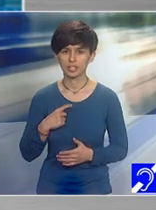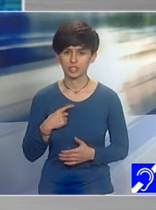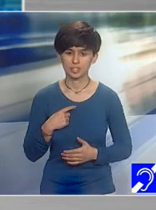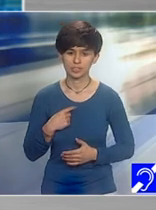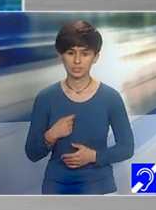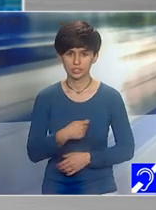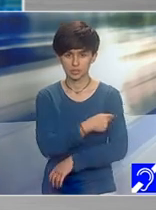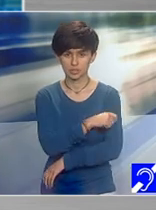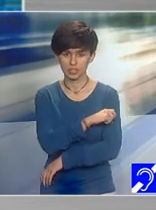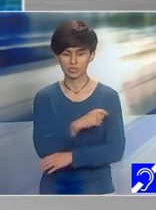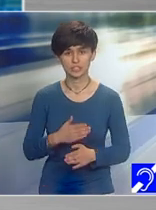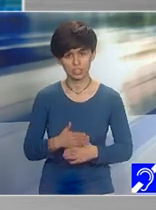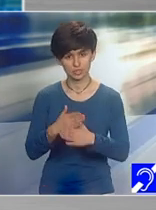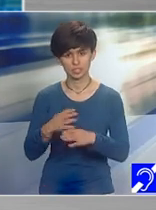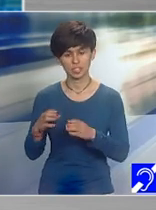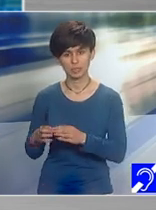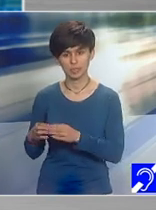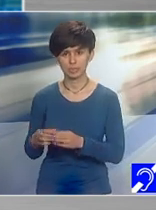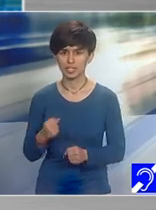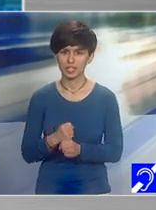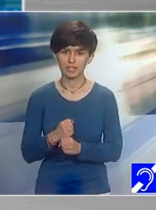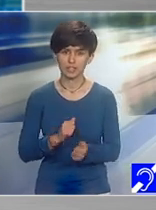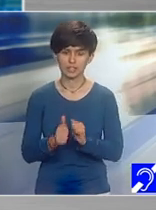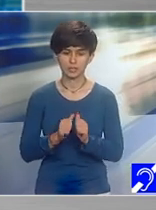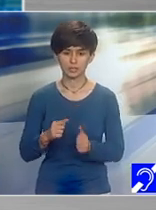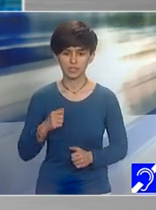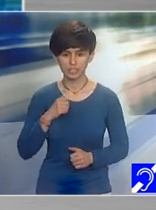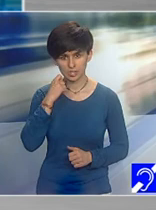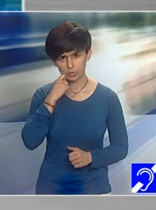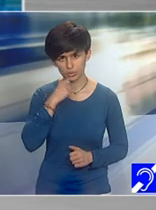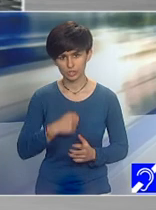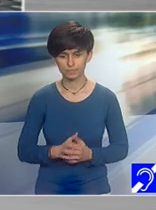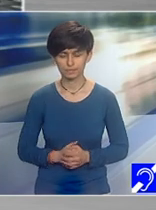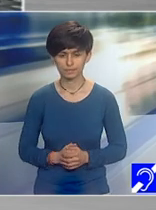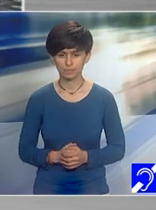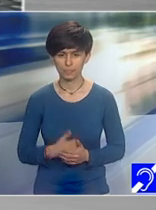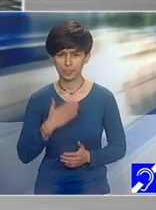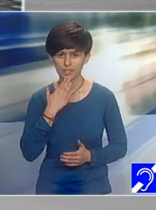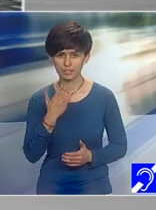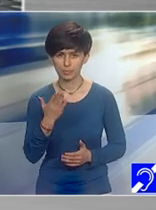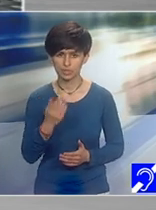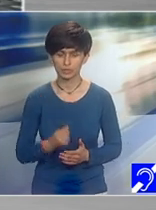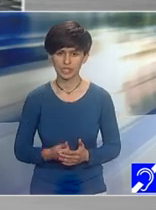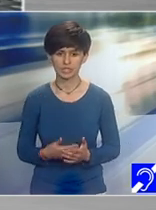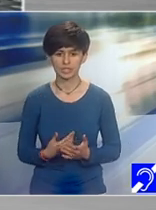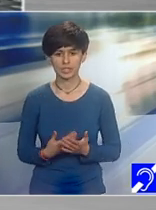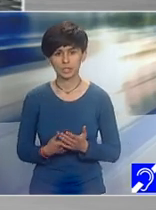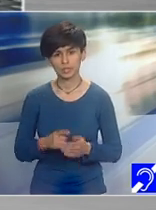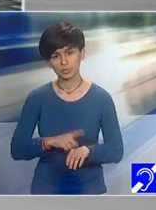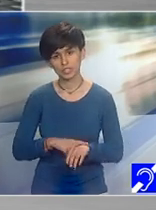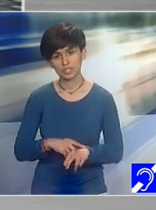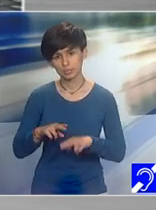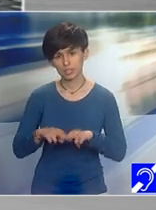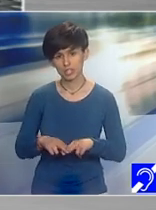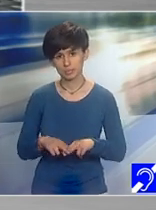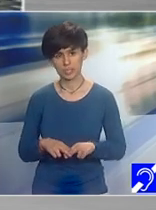echipele care fac sport în municipiul Cluj-Napoca. Vă mulțumesc foarte mult, domnule Șurubaru, pentru că timpul rămas din emisiune ne mai permite, cred,